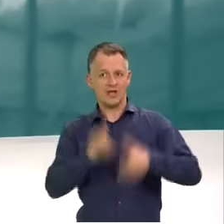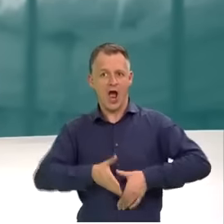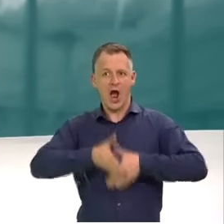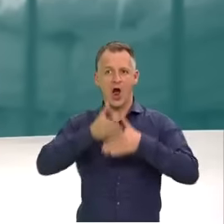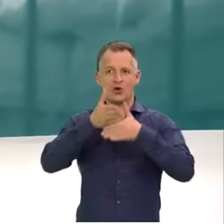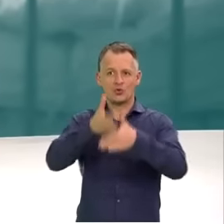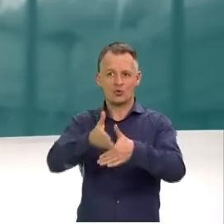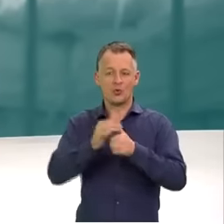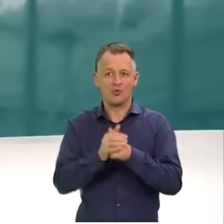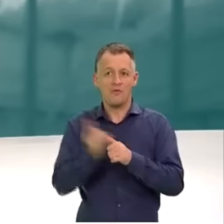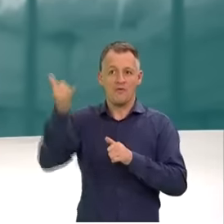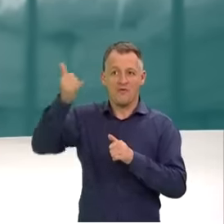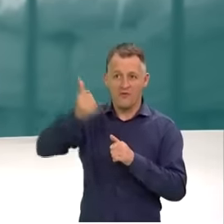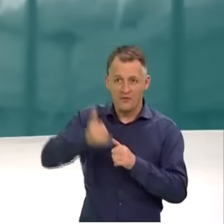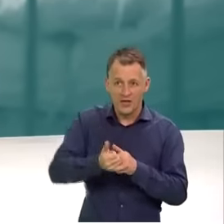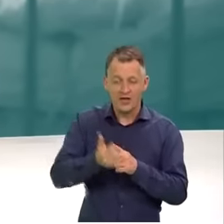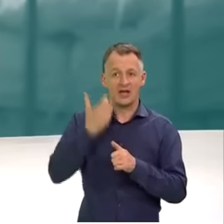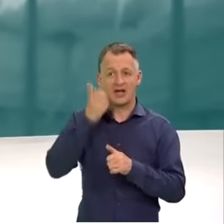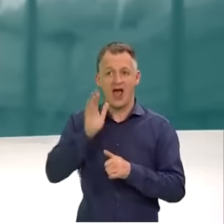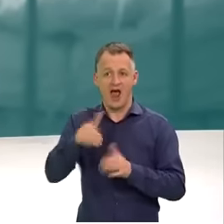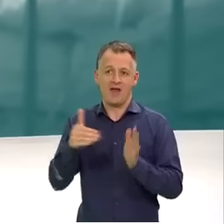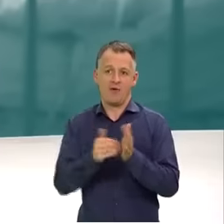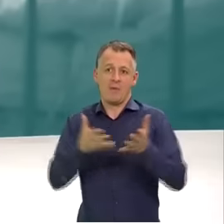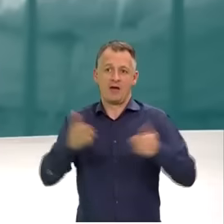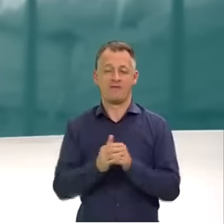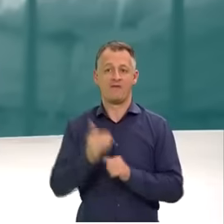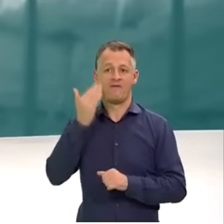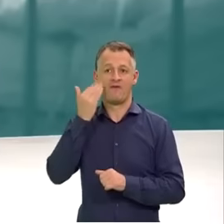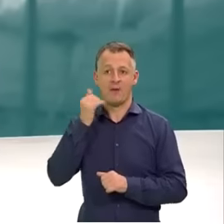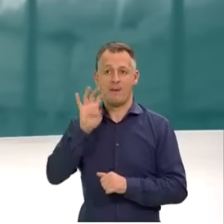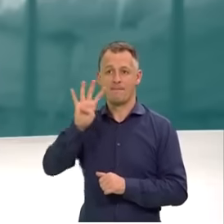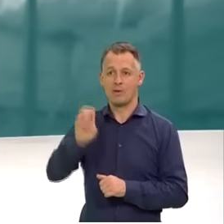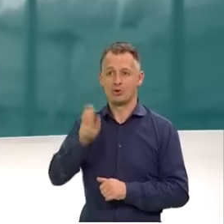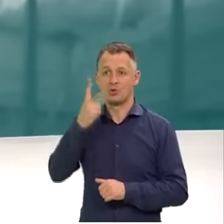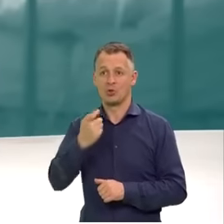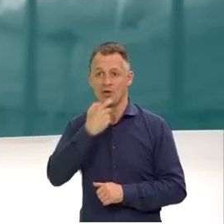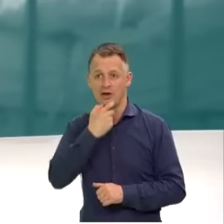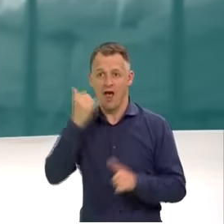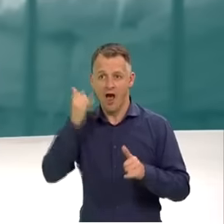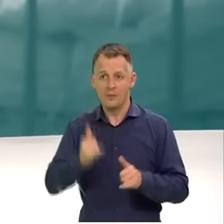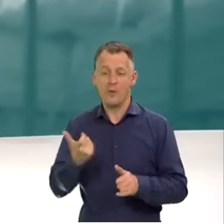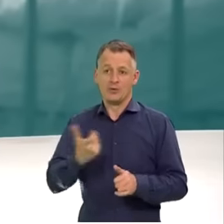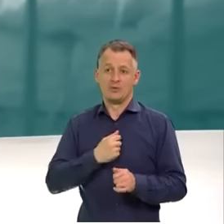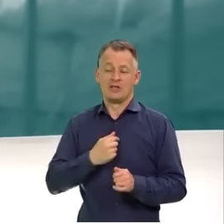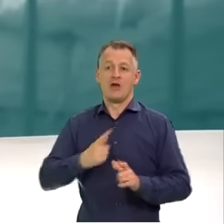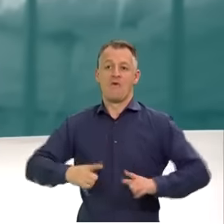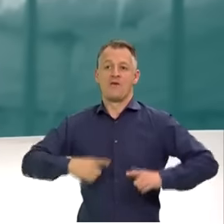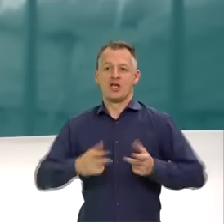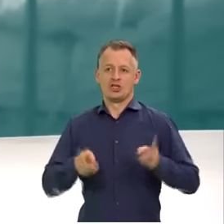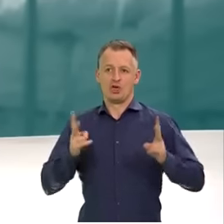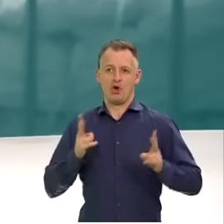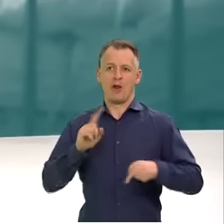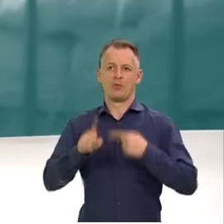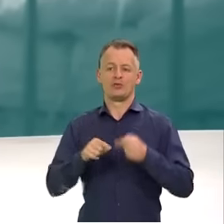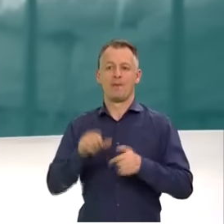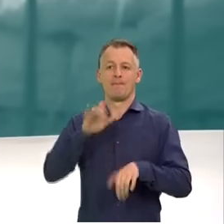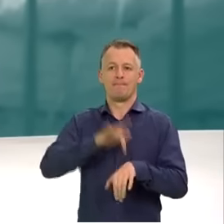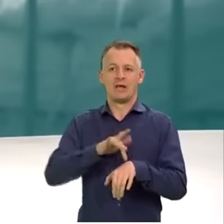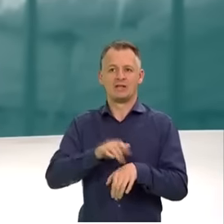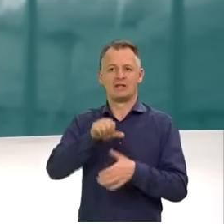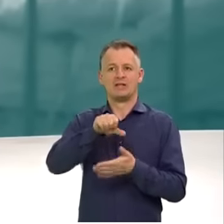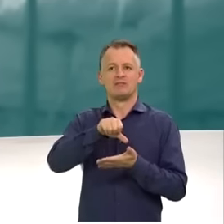ajutorul nesperat vine când ai cea mai mare nevoie. O femeie de 42 de ani are acum șansa la o viață normală, după ce medicii de la Spitalul